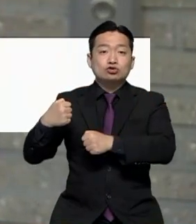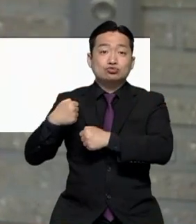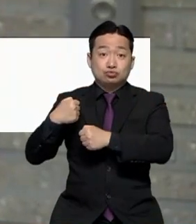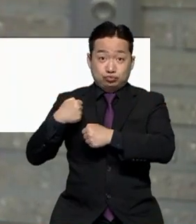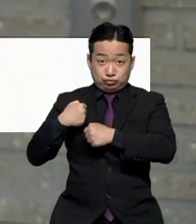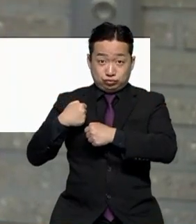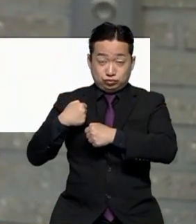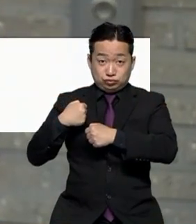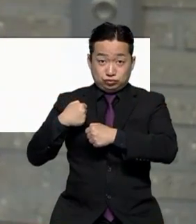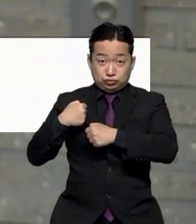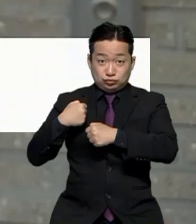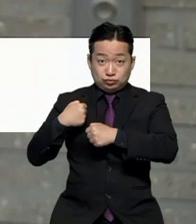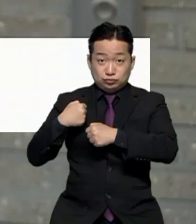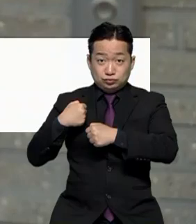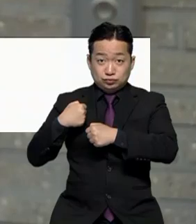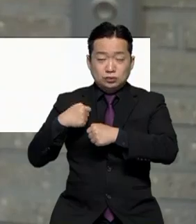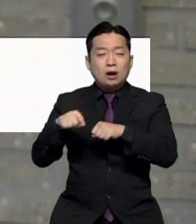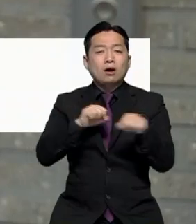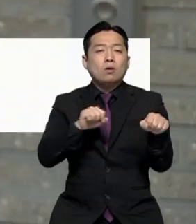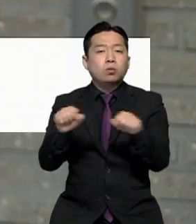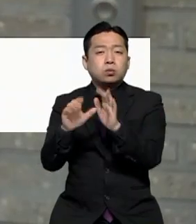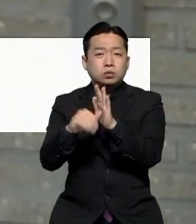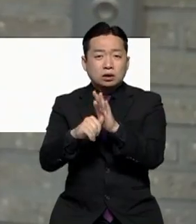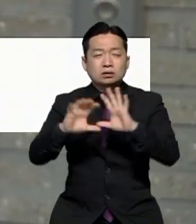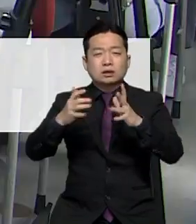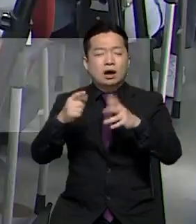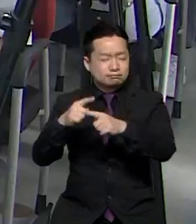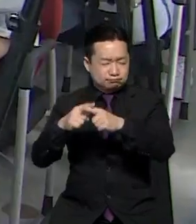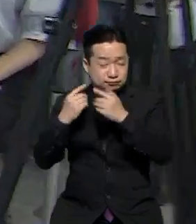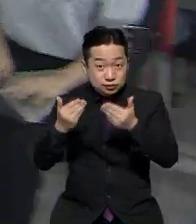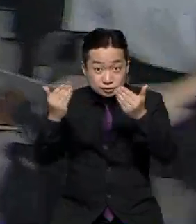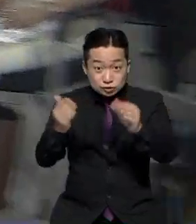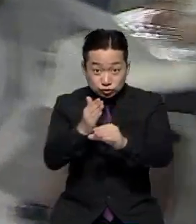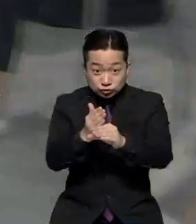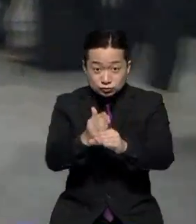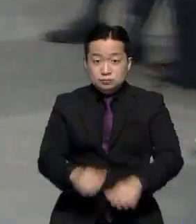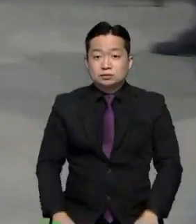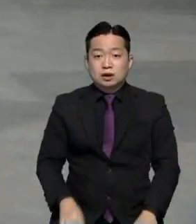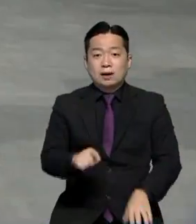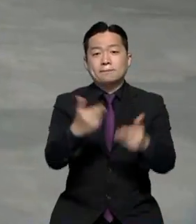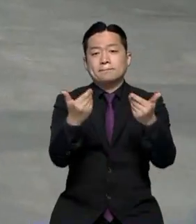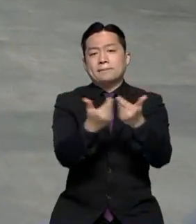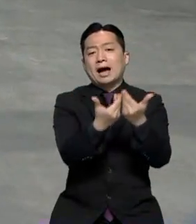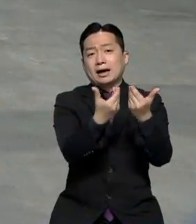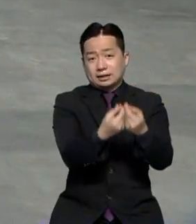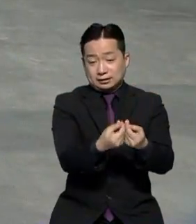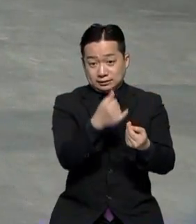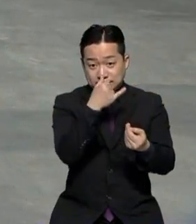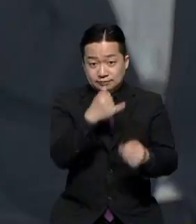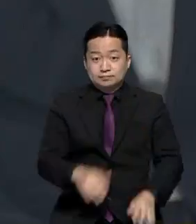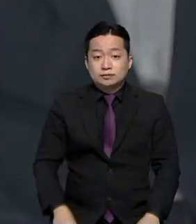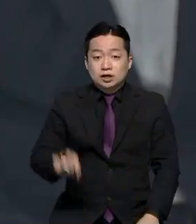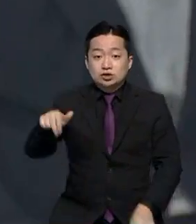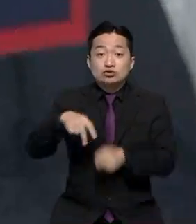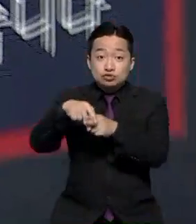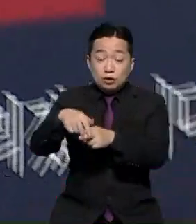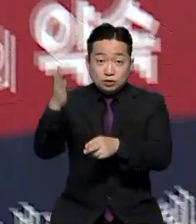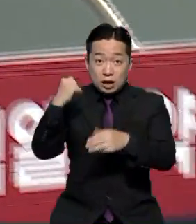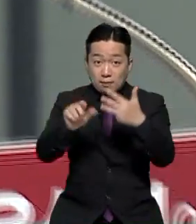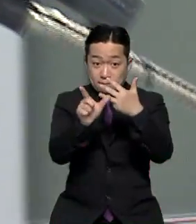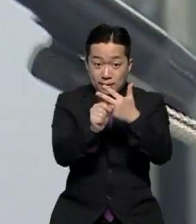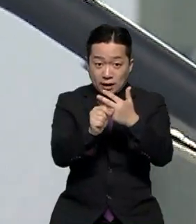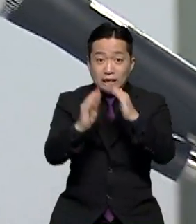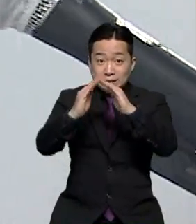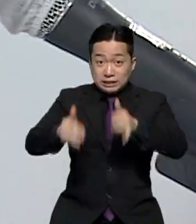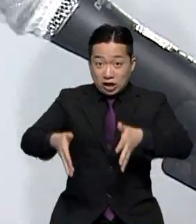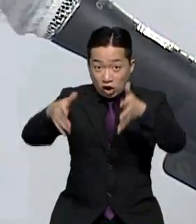입대해서 나름의 그 국가를 위해서 희생을 하고 있는데 정반대 경우도 있습니다. 윤 후보는 지난해 8월